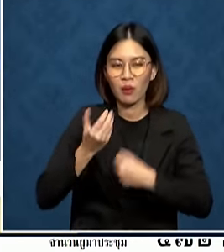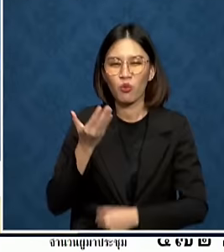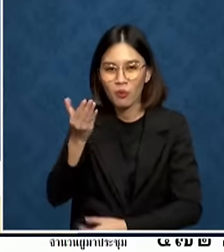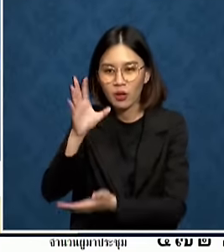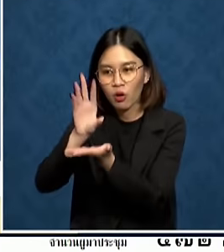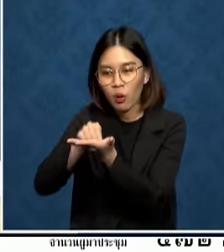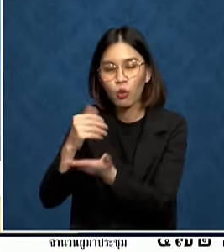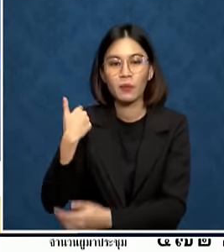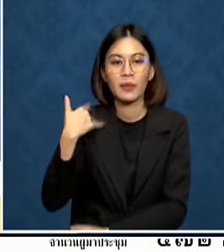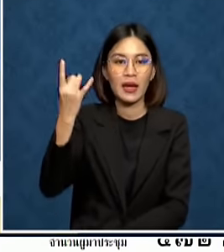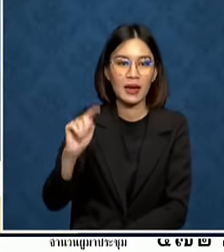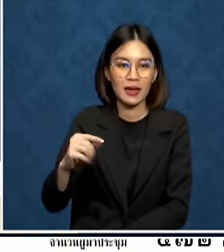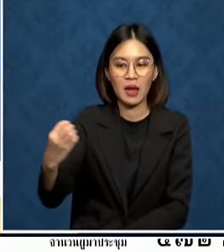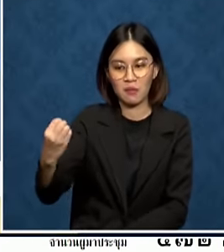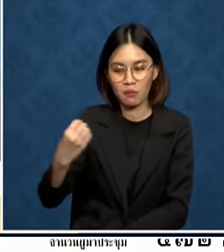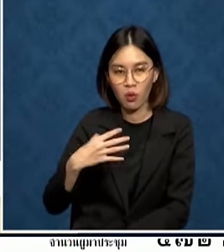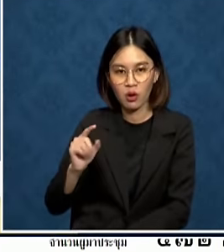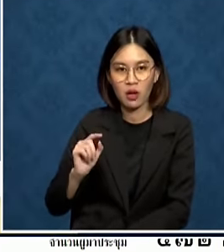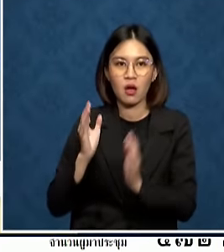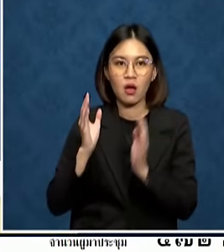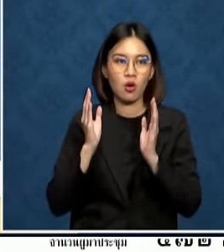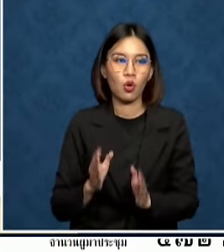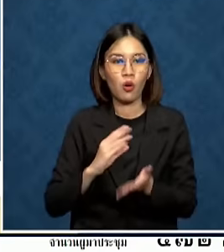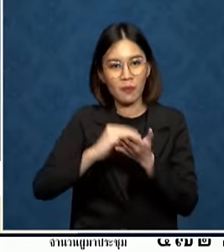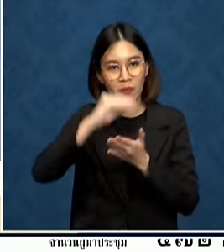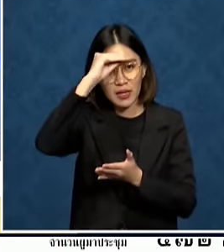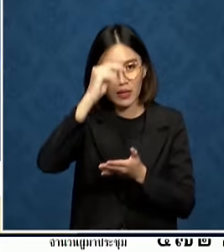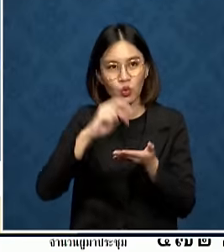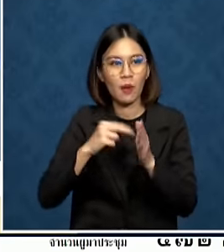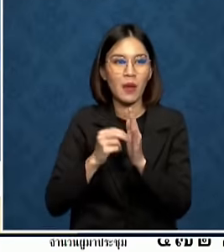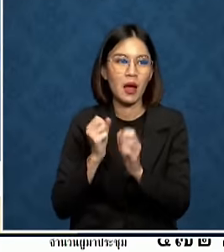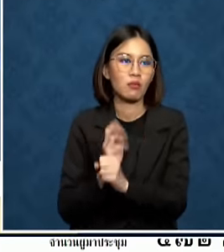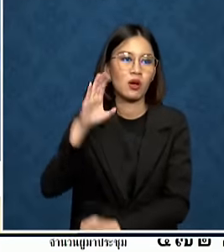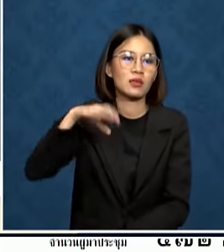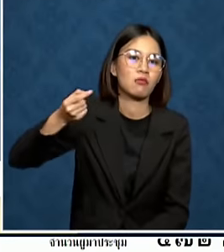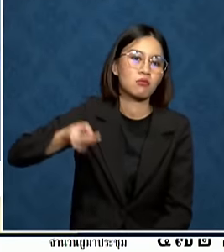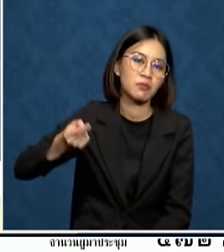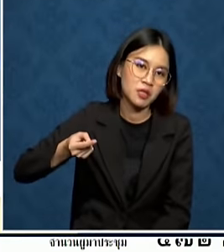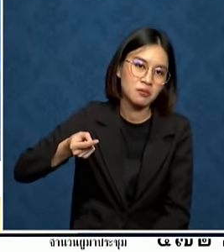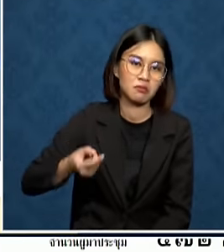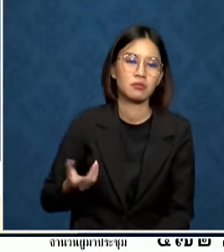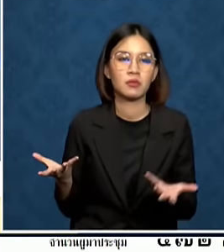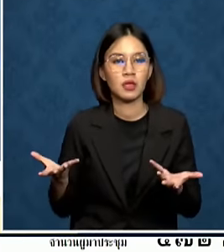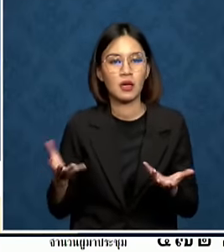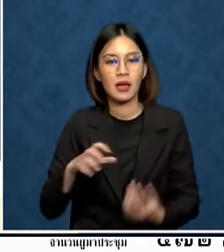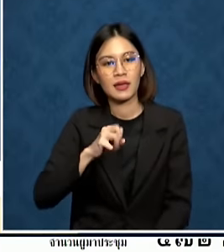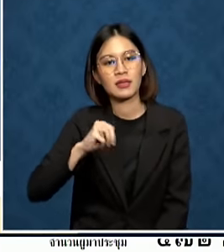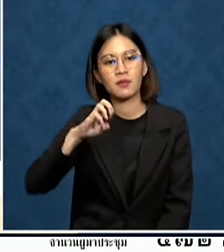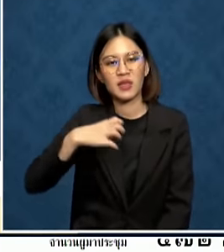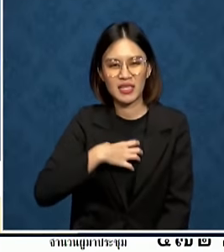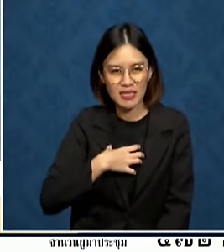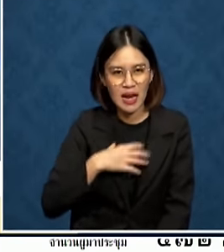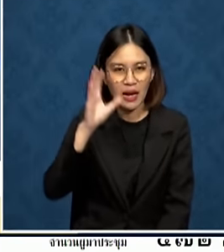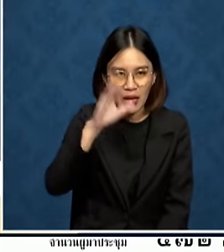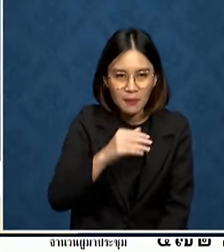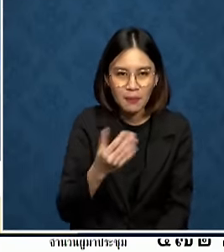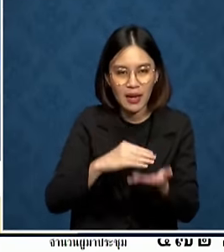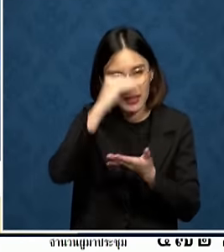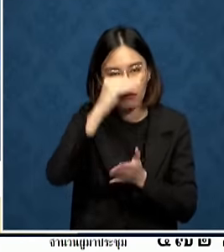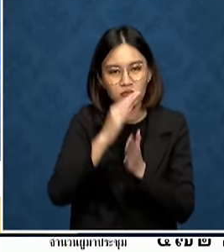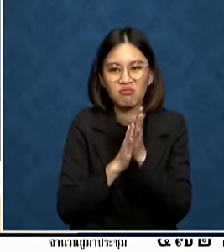เขาเป็นยังไงบ้างเขาบอกว่าคนมาเรียนส่วนใหญ่มักบริษัทรายเดิมคนเดิมๆที่มาเรียนขณะเดียวกัน SMEที่เราอยากให้เขามาเรียนเขาก็ไม่มีแรง